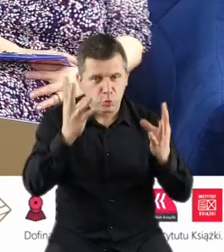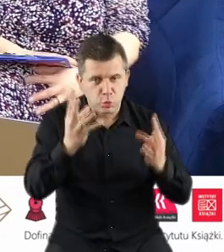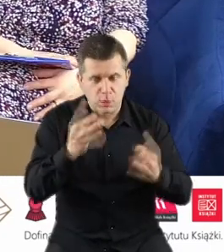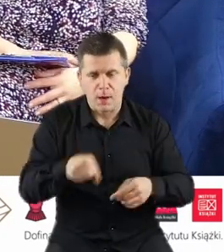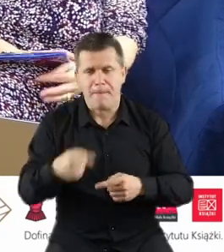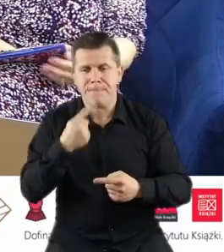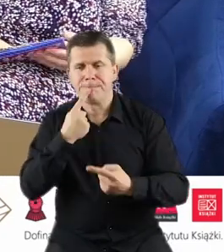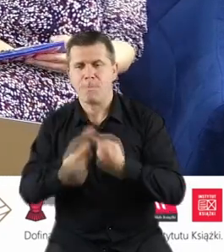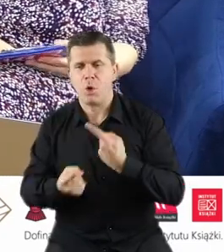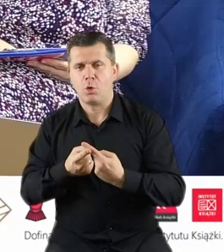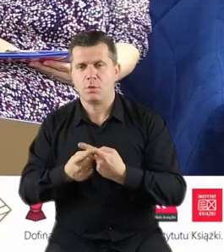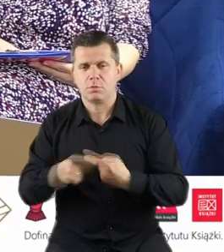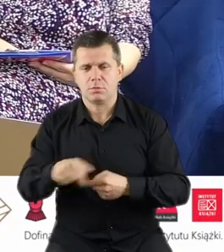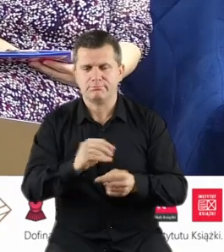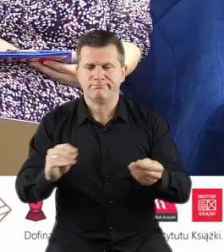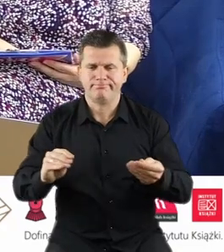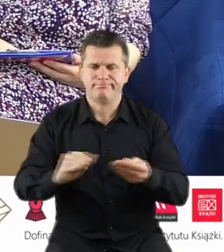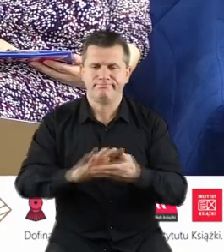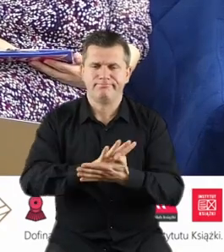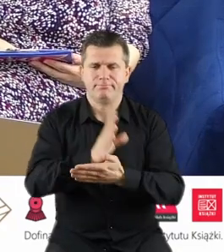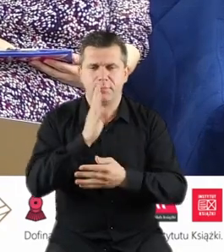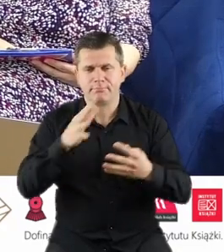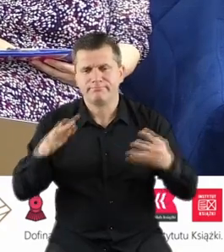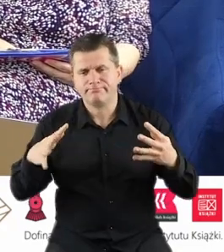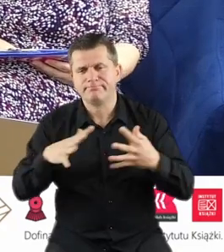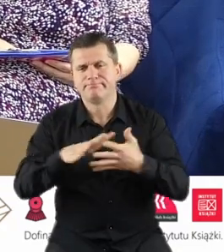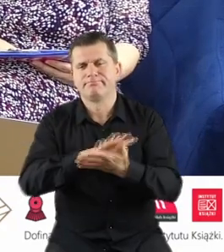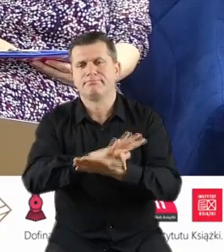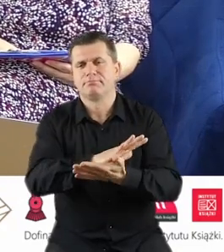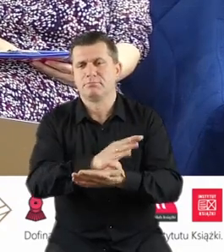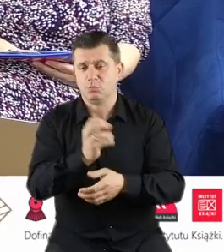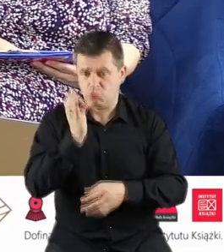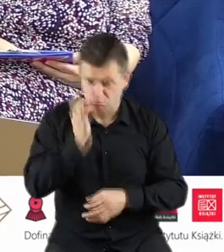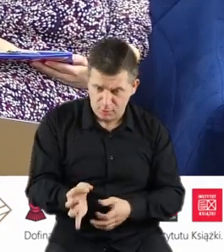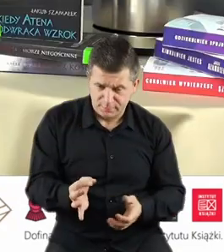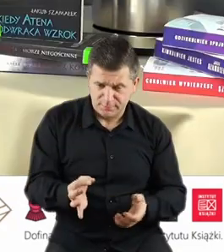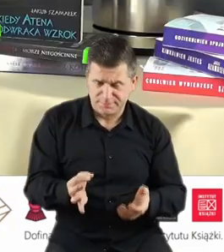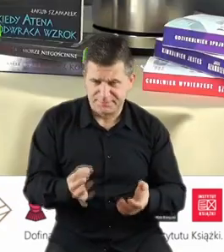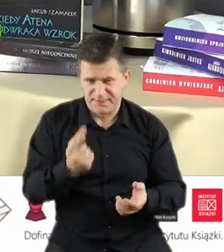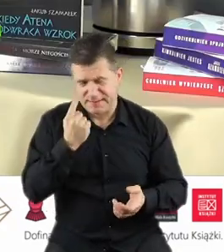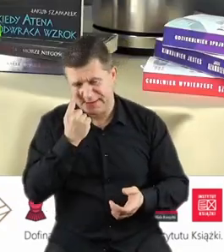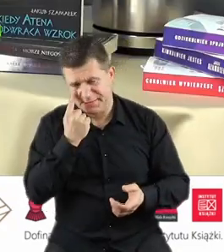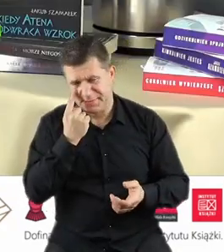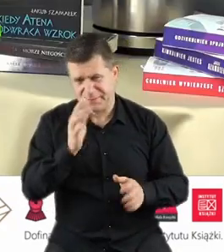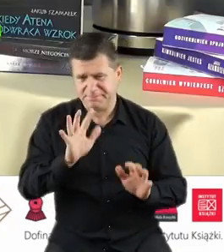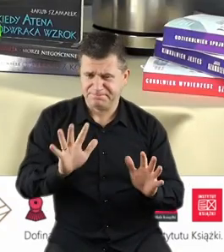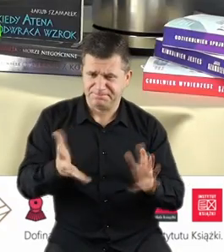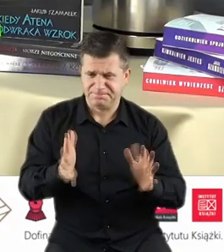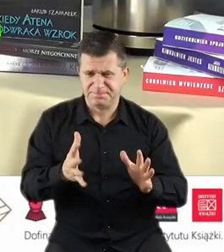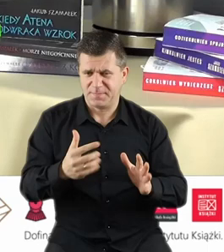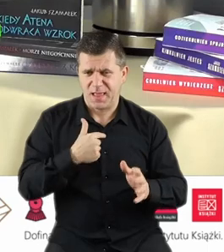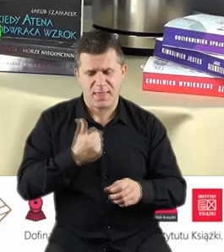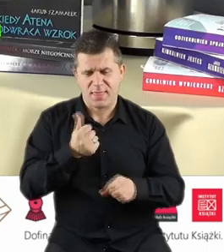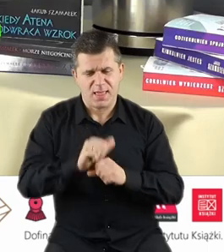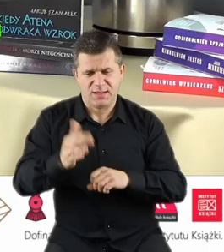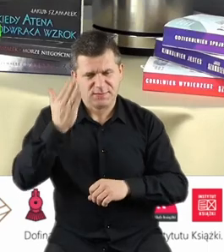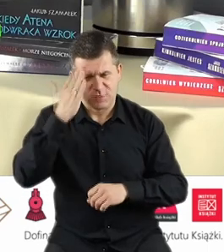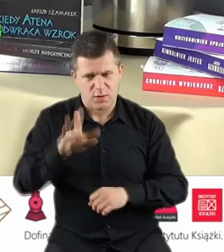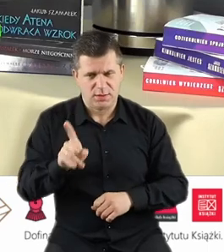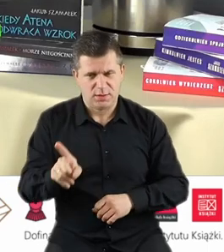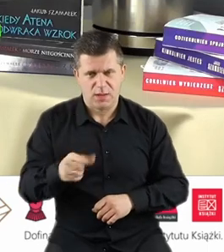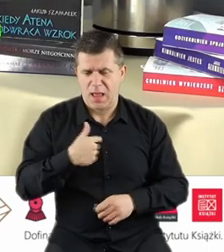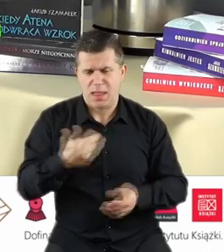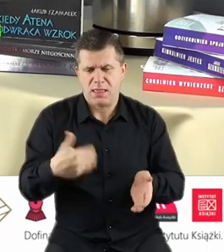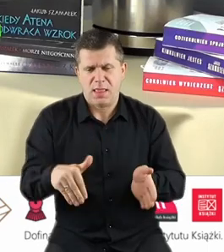polityką się zaciera. Czy to jest dobrze? No nie, chyba ja nie jestem entuzjastą. Ja na przykład nie potrzebuję, żeby mój